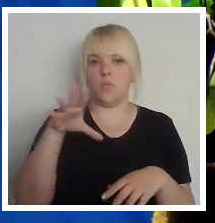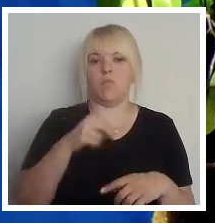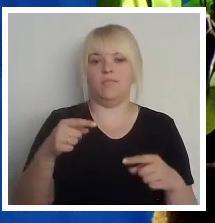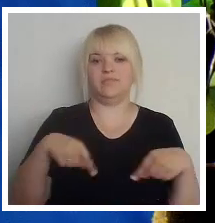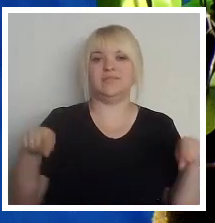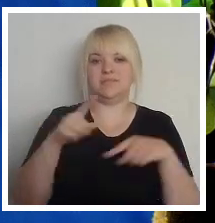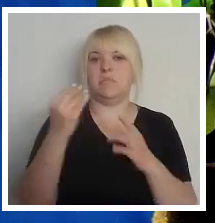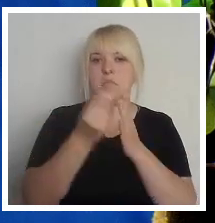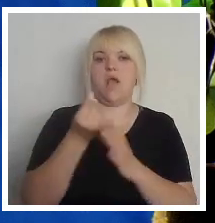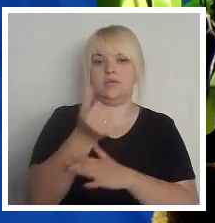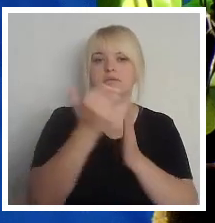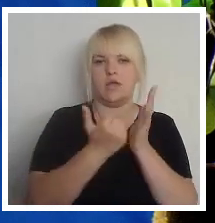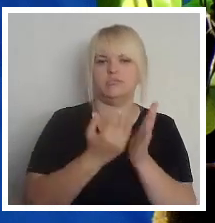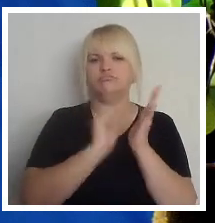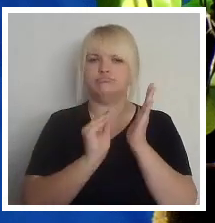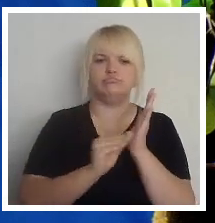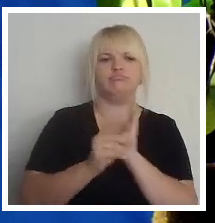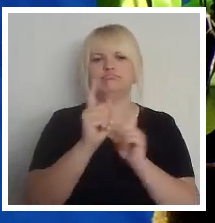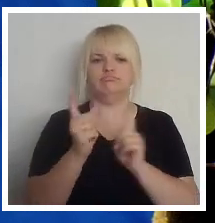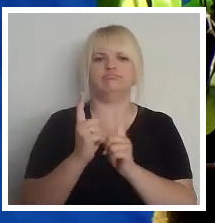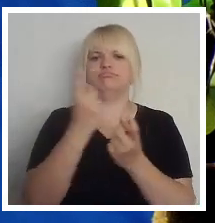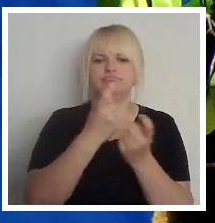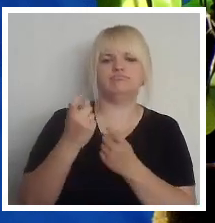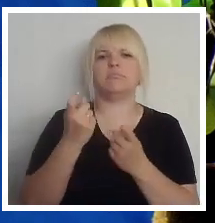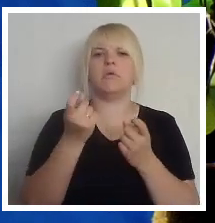maksu saturu, atbilda arī tajā, ka tev